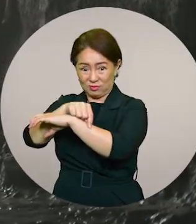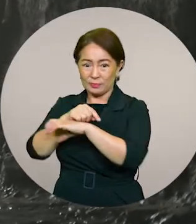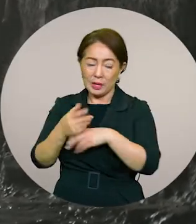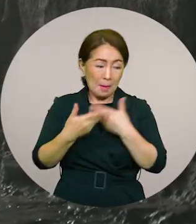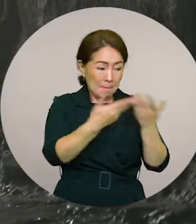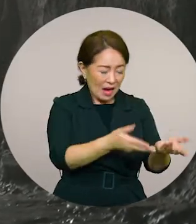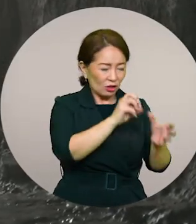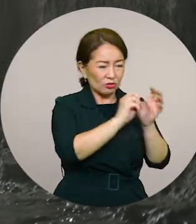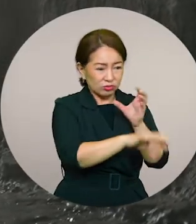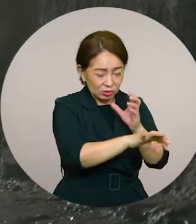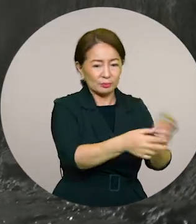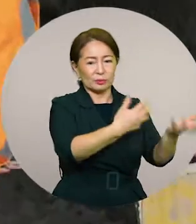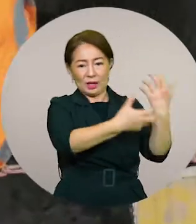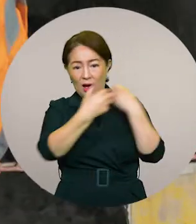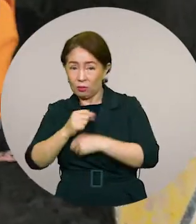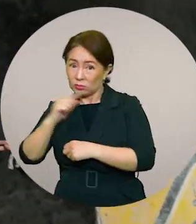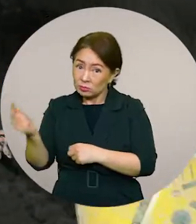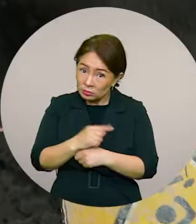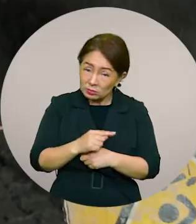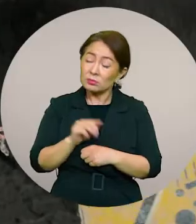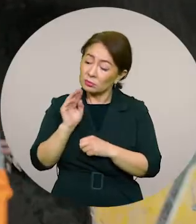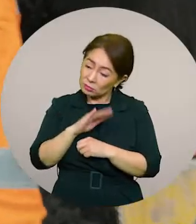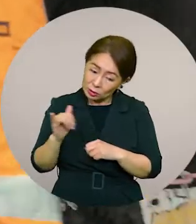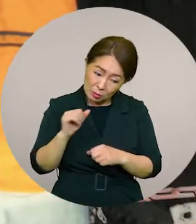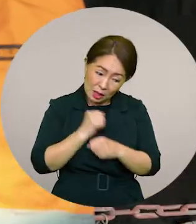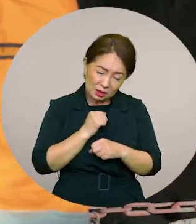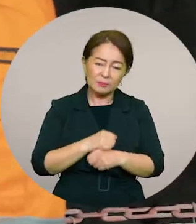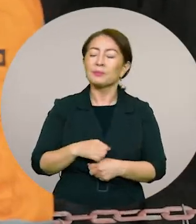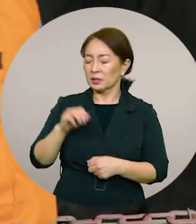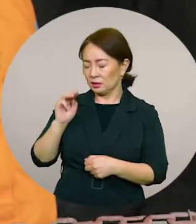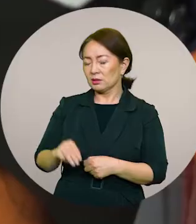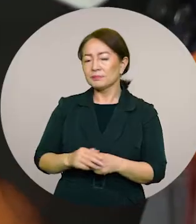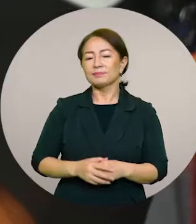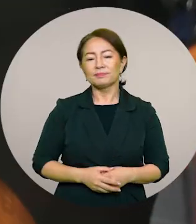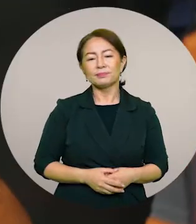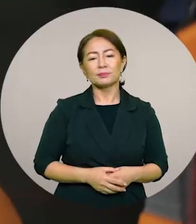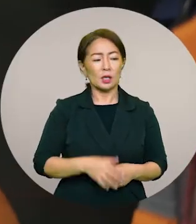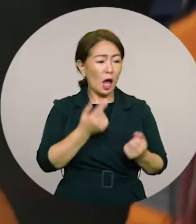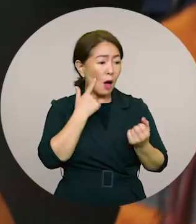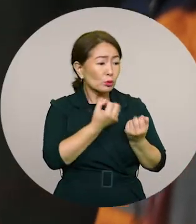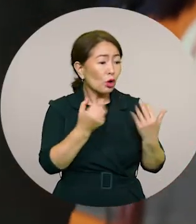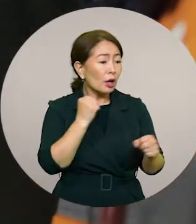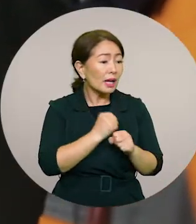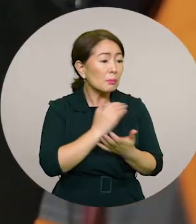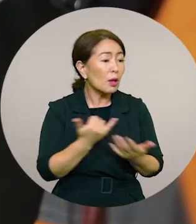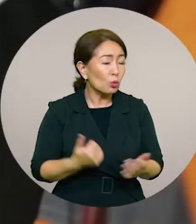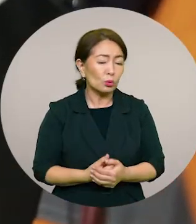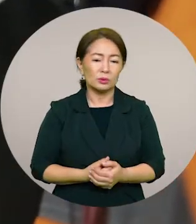хөргөж өгөөд буулгаад аваад нэг газараас аваад буулгаж өгдөг ажилладаг гэсэн тийм. Одоо эмэгтэйчүүд